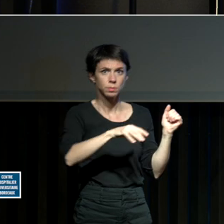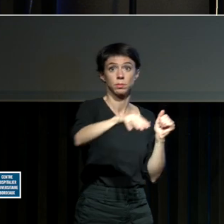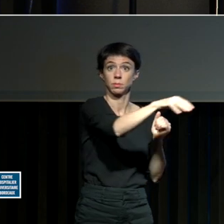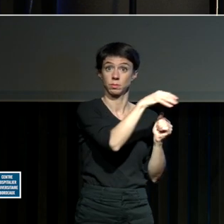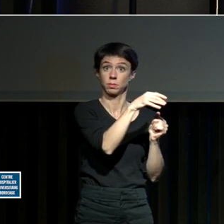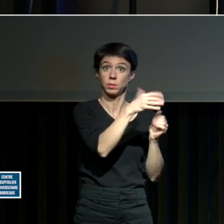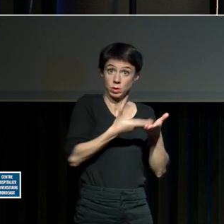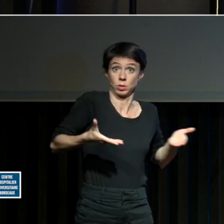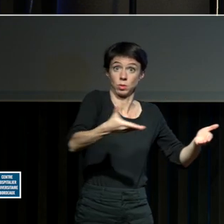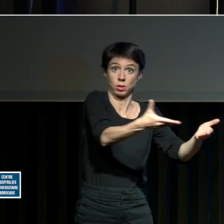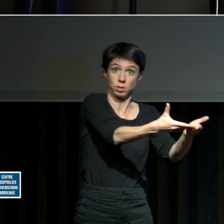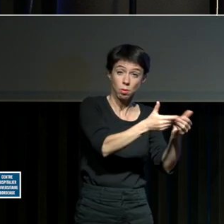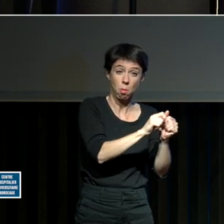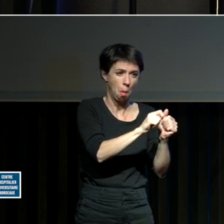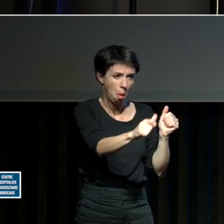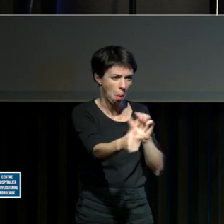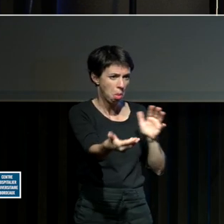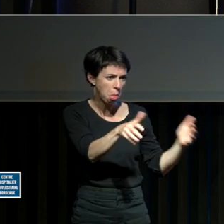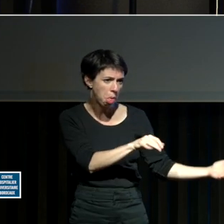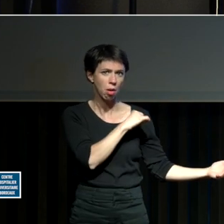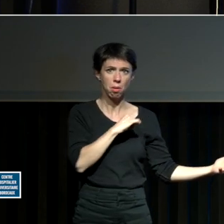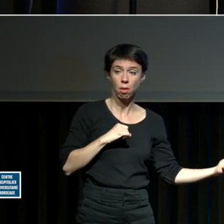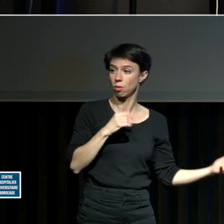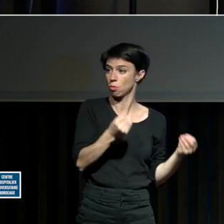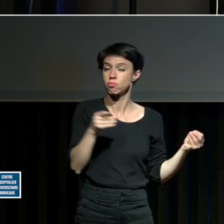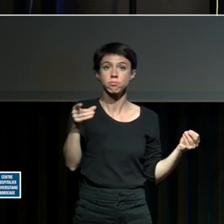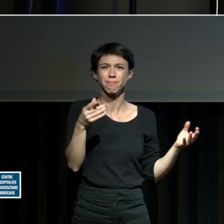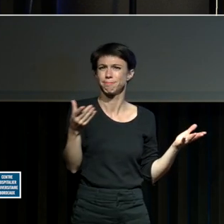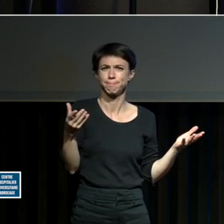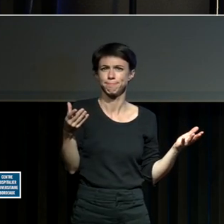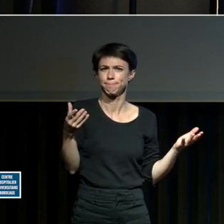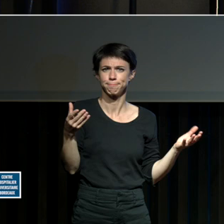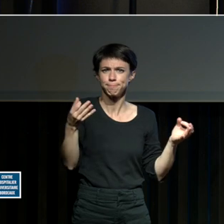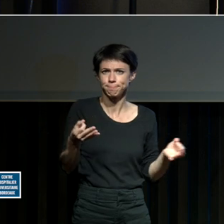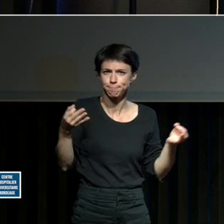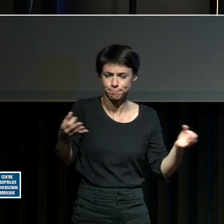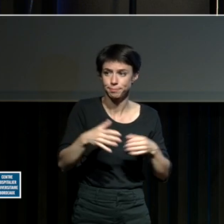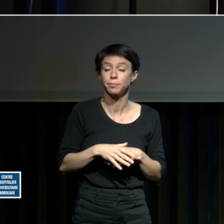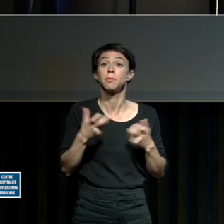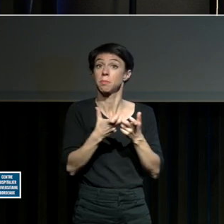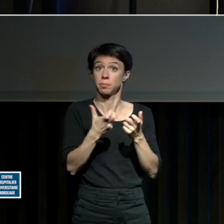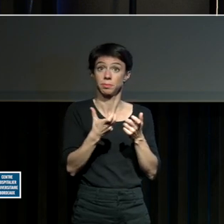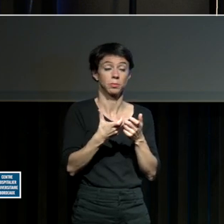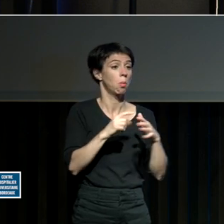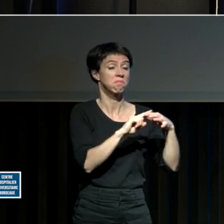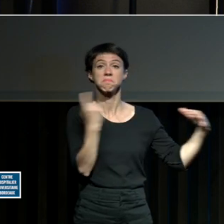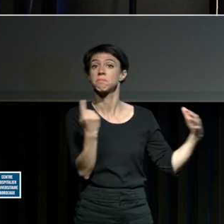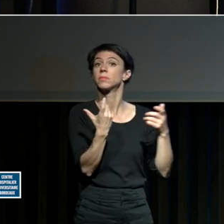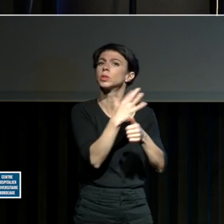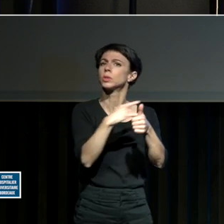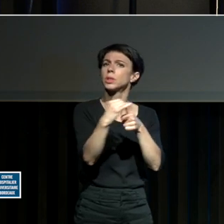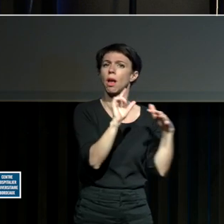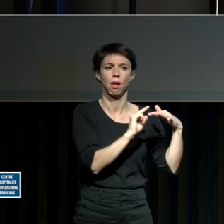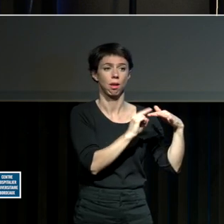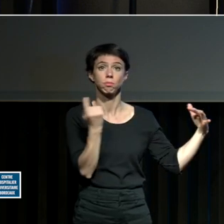aspect problématique de l'utilisation du jeu, avec en particulier des conséquences sociales, le retrait et